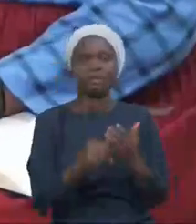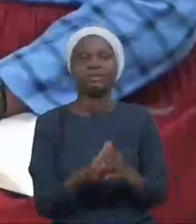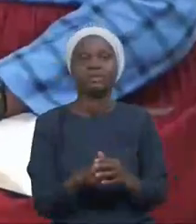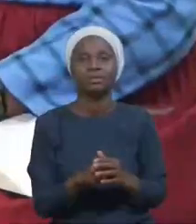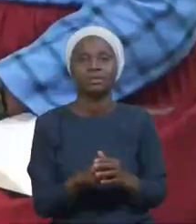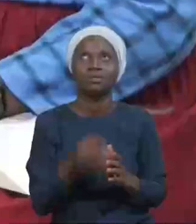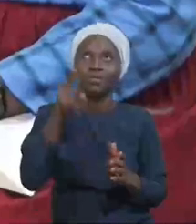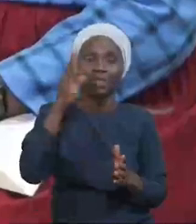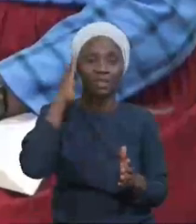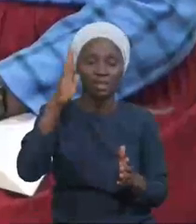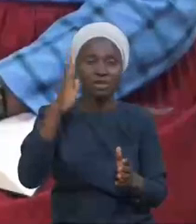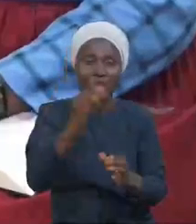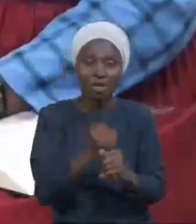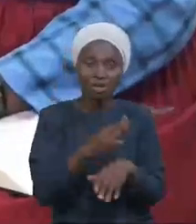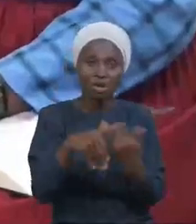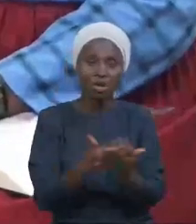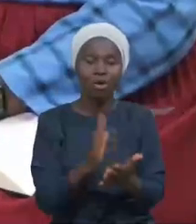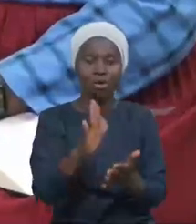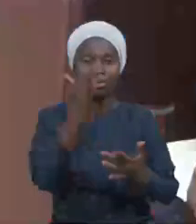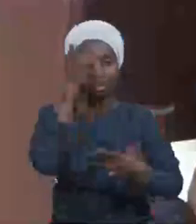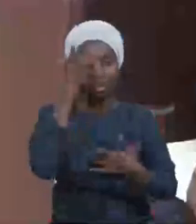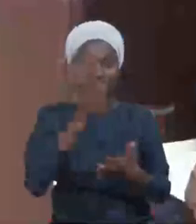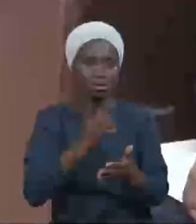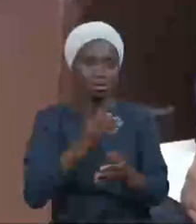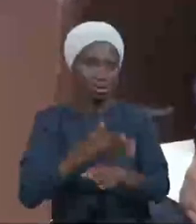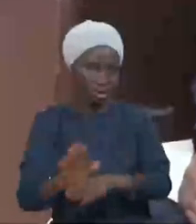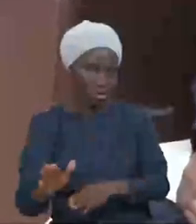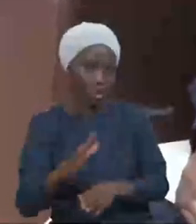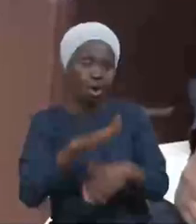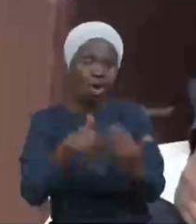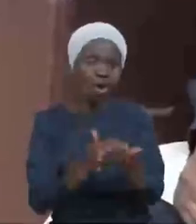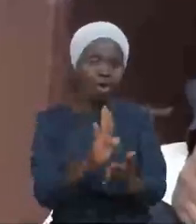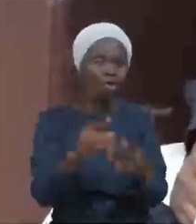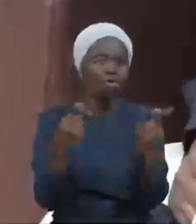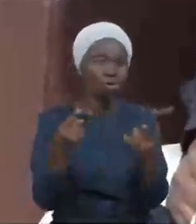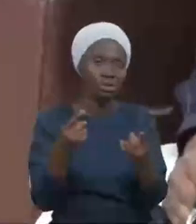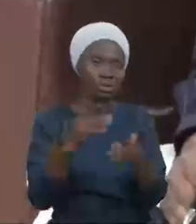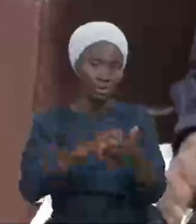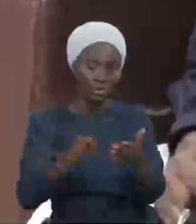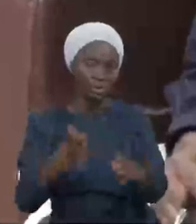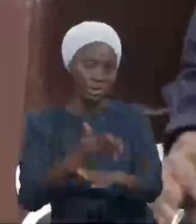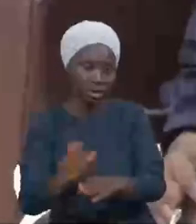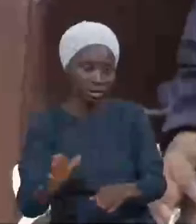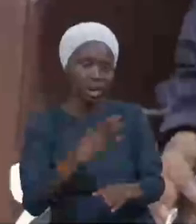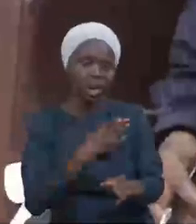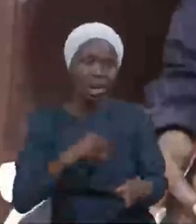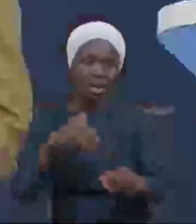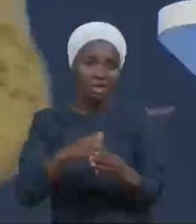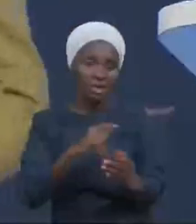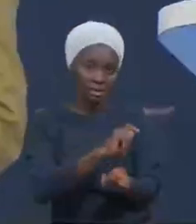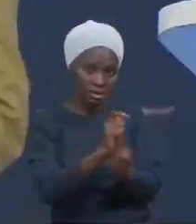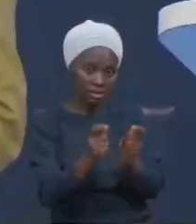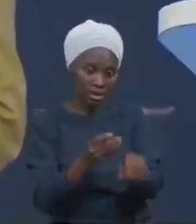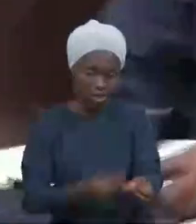Tous tes péchés, il va les prendre. Ensuite, en échange, il te donnera le